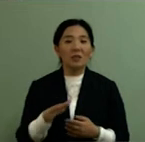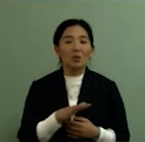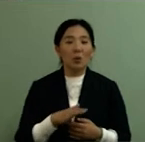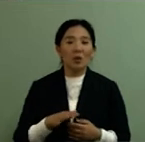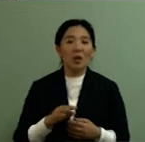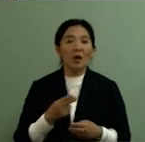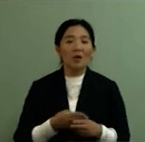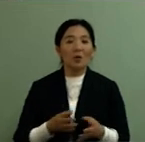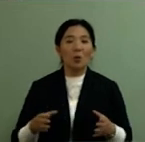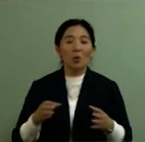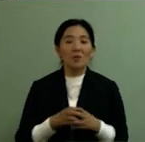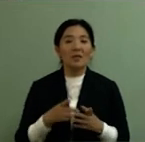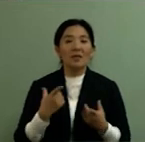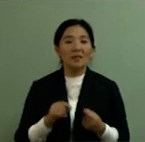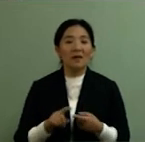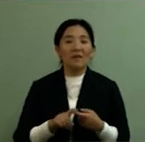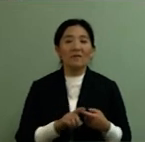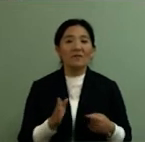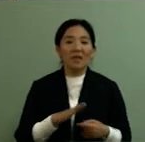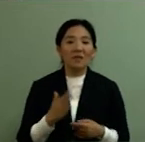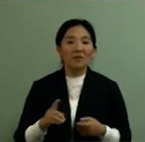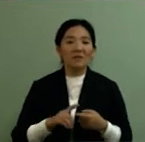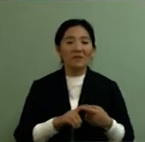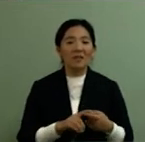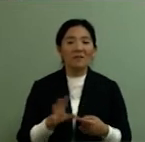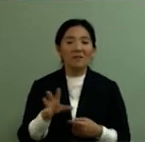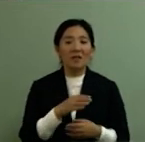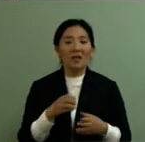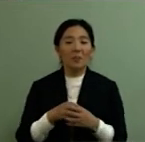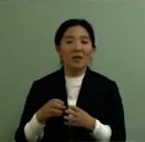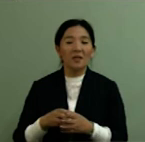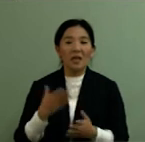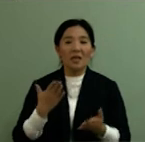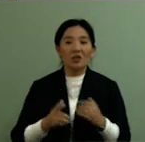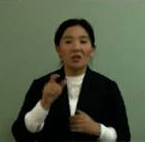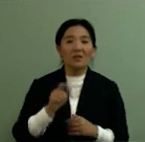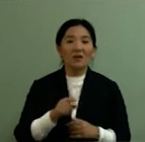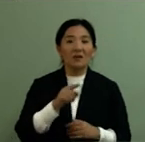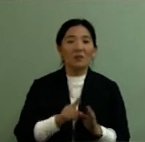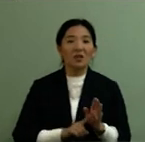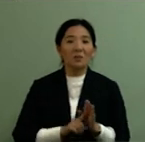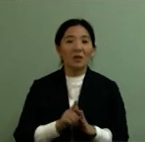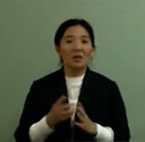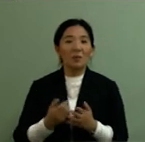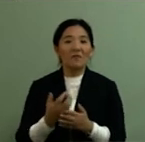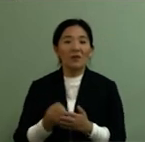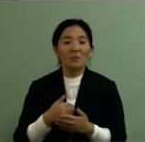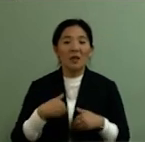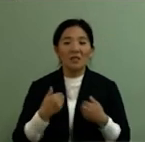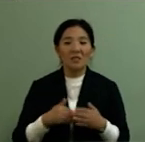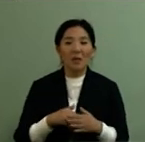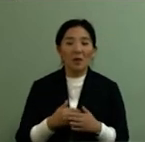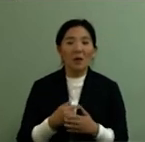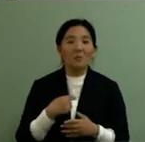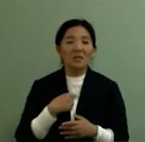территория, комплекс, да, где взаимосвязаны все компоненты. И если человек там начинает добывать полезные ископаемые,